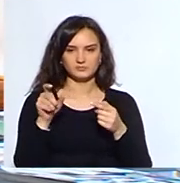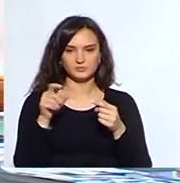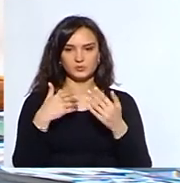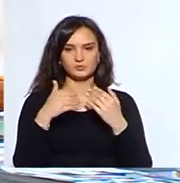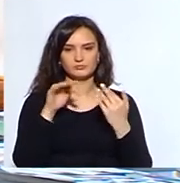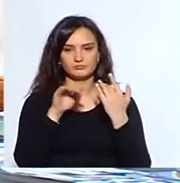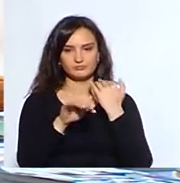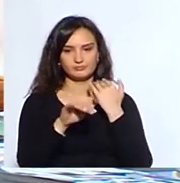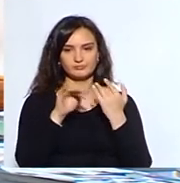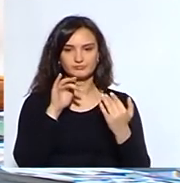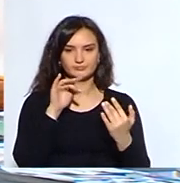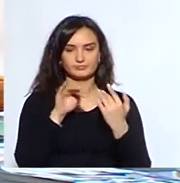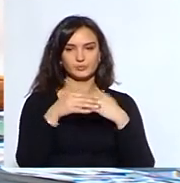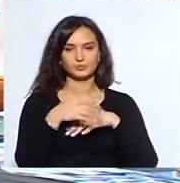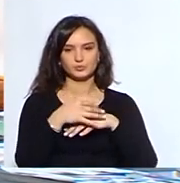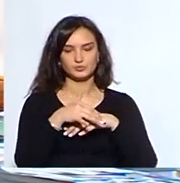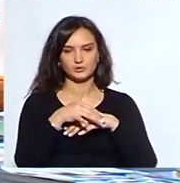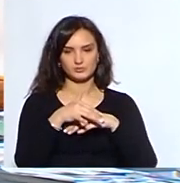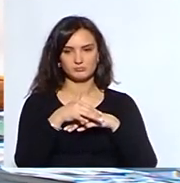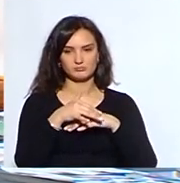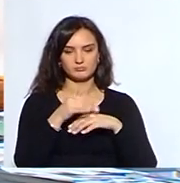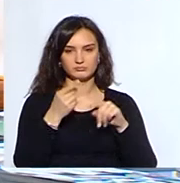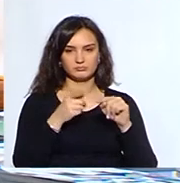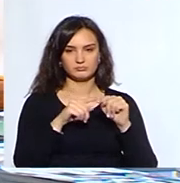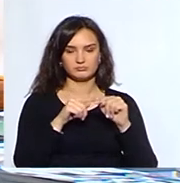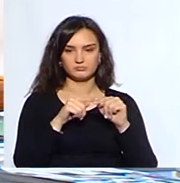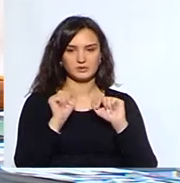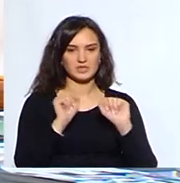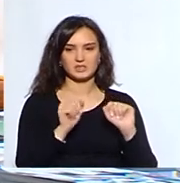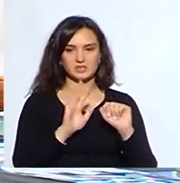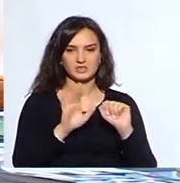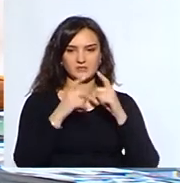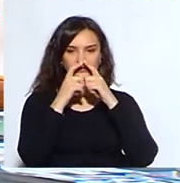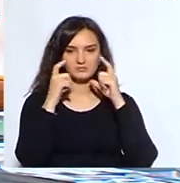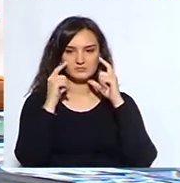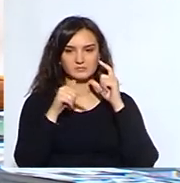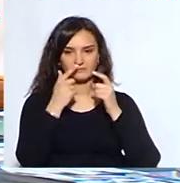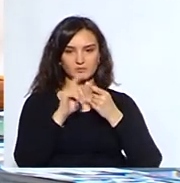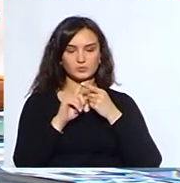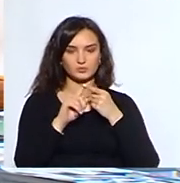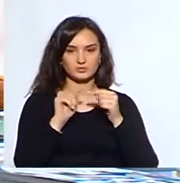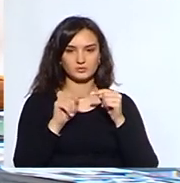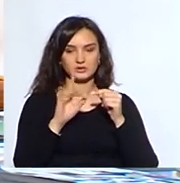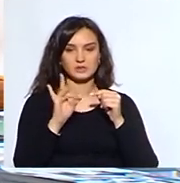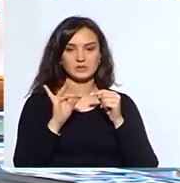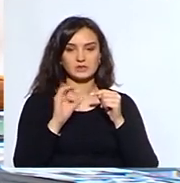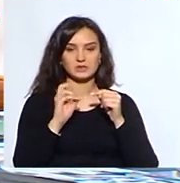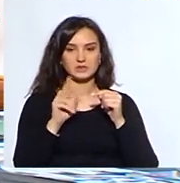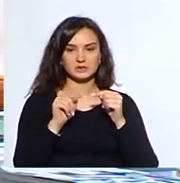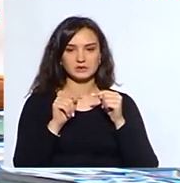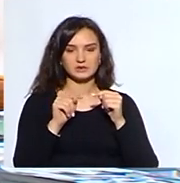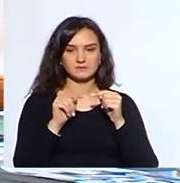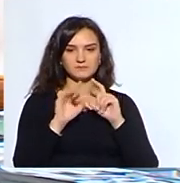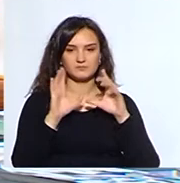მოძრაობს ქუჩაში, ღია სივრცეში ნიღბით, გარწმუნებთ ეს მას არ იცავს არანაირი ვირუსისაგან. Გაცილებით მაღალი რისკია